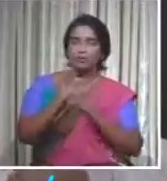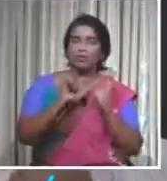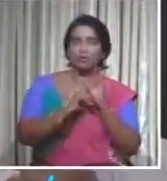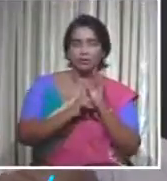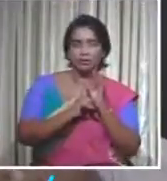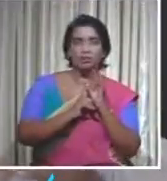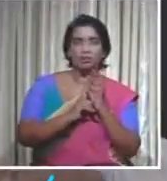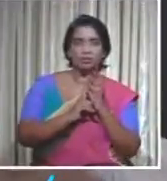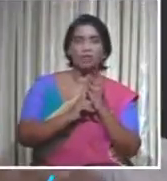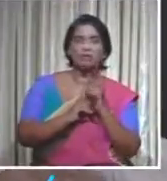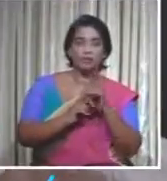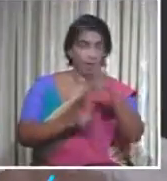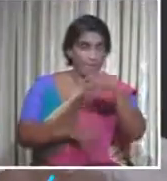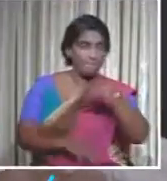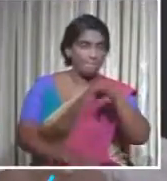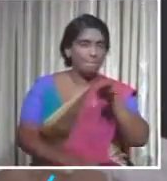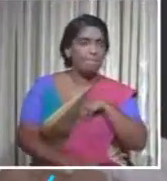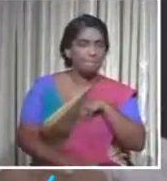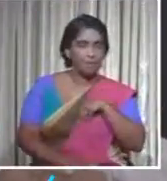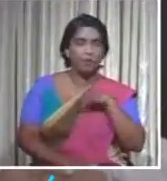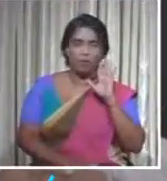नहींकम